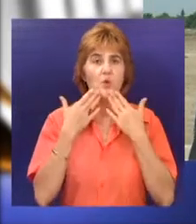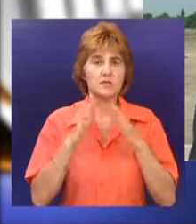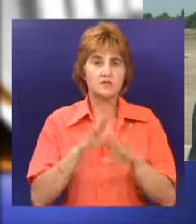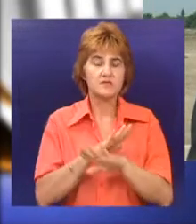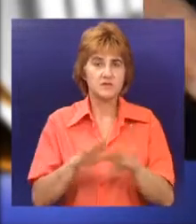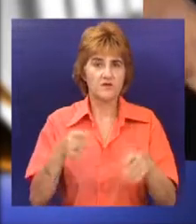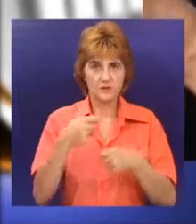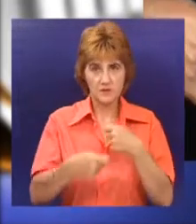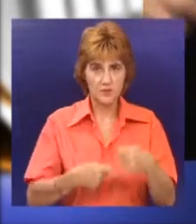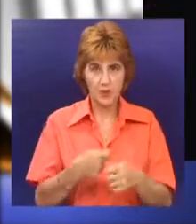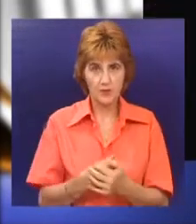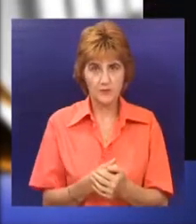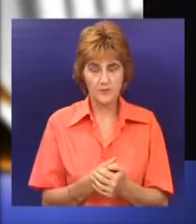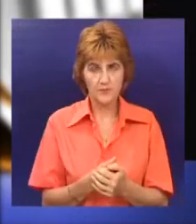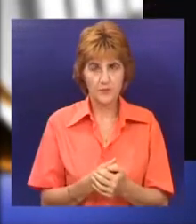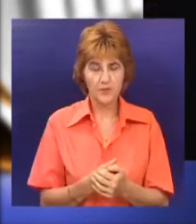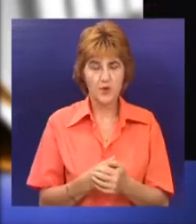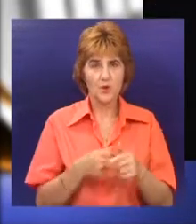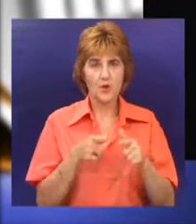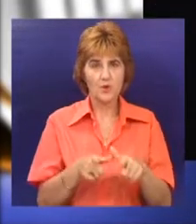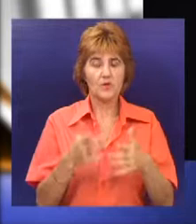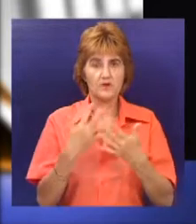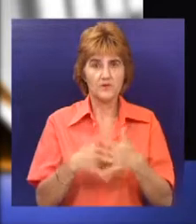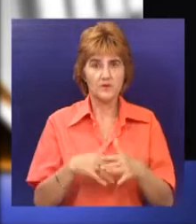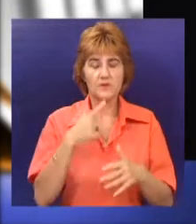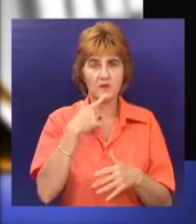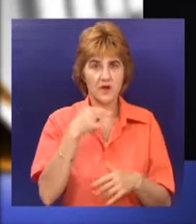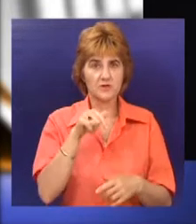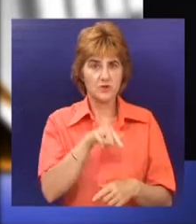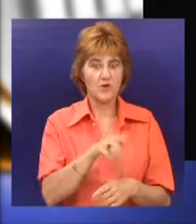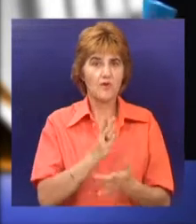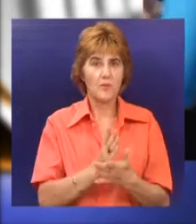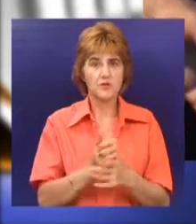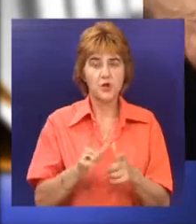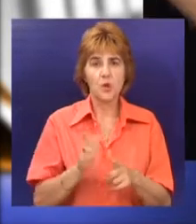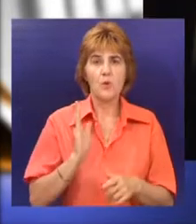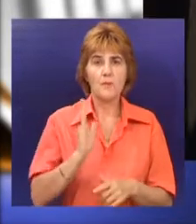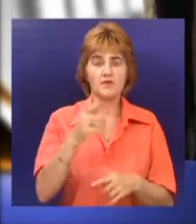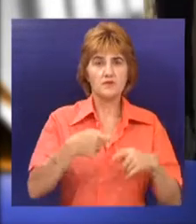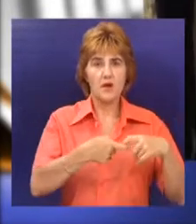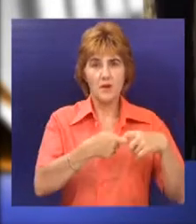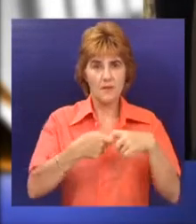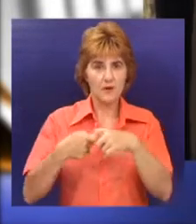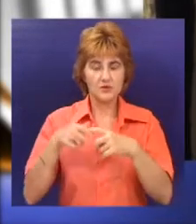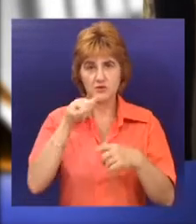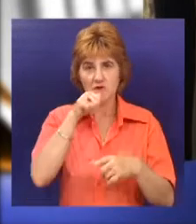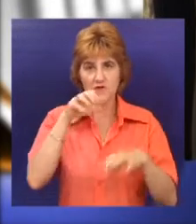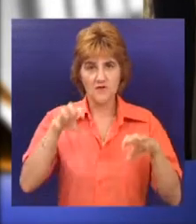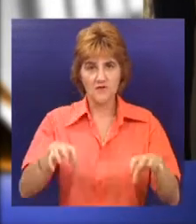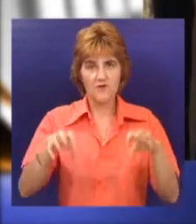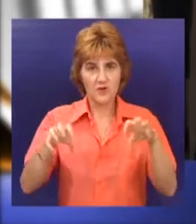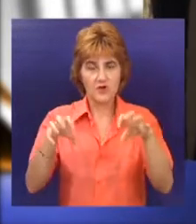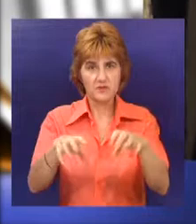uspješno završenom projektu. Kako navode u vodovodu, ova investicija će omogućiti da se u budućnosti povežu kapaciteti